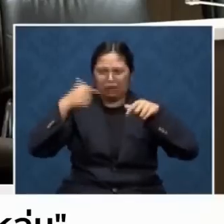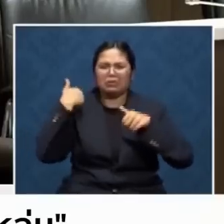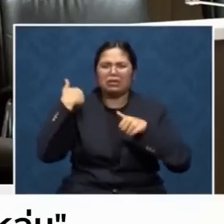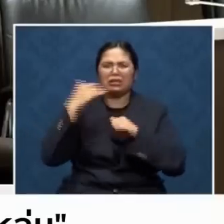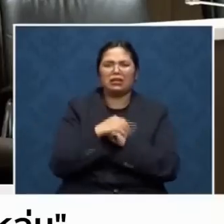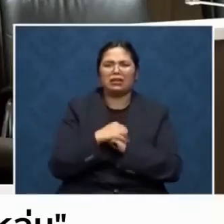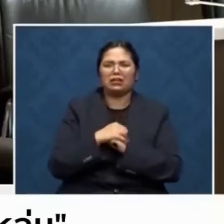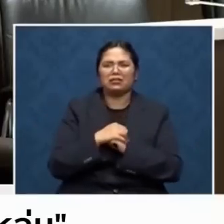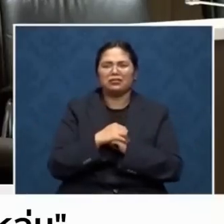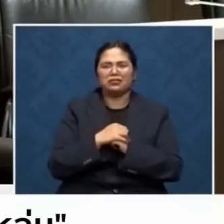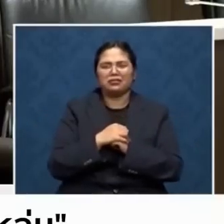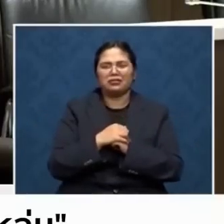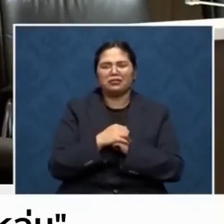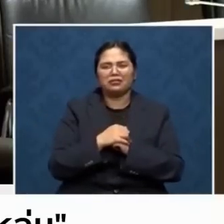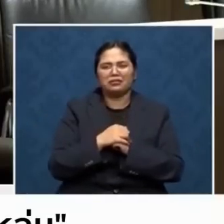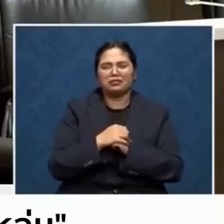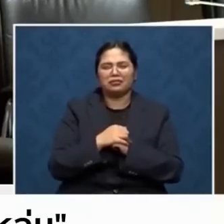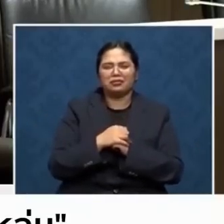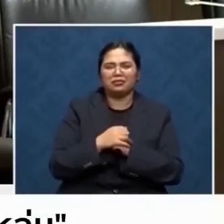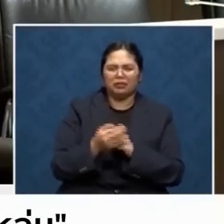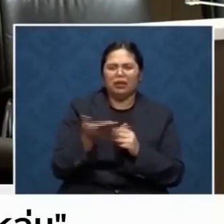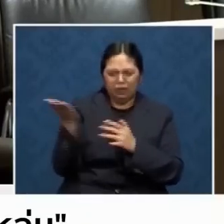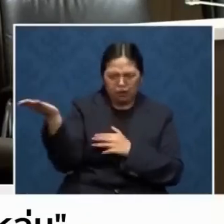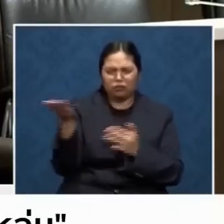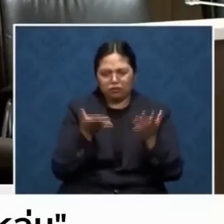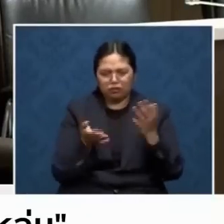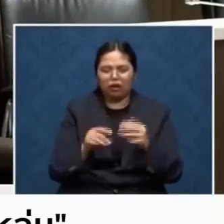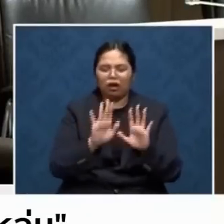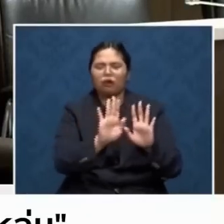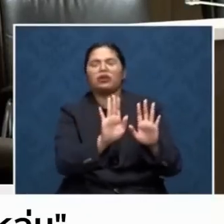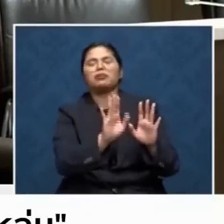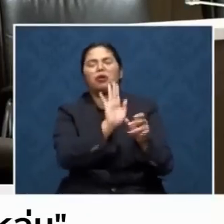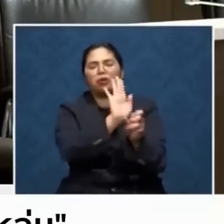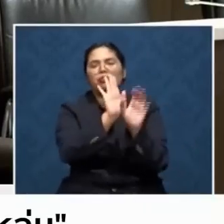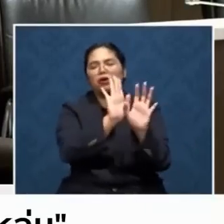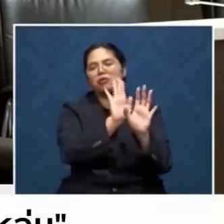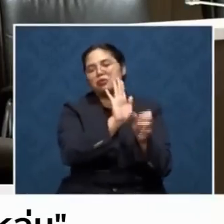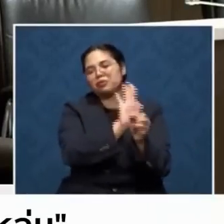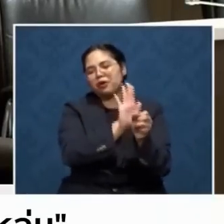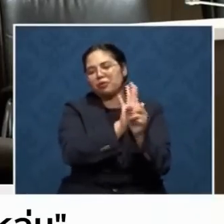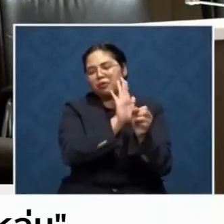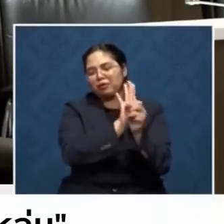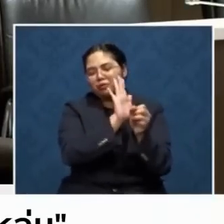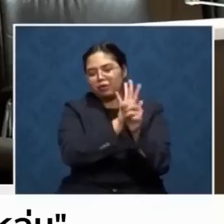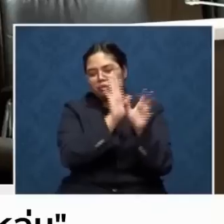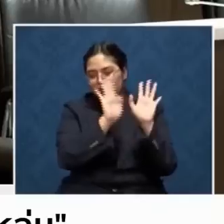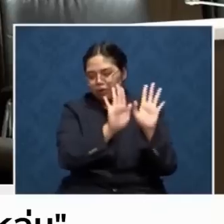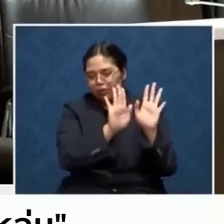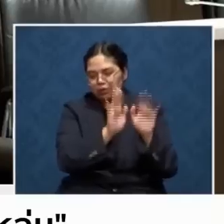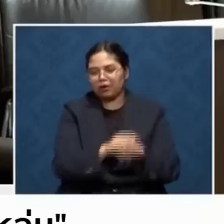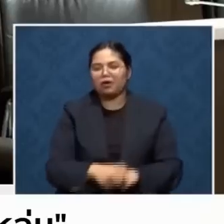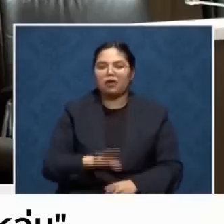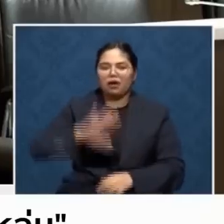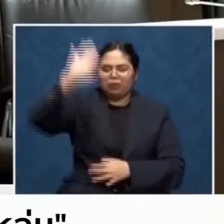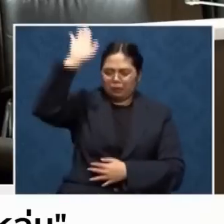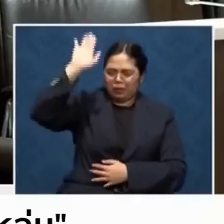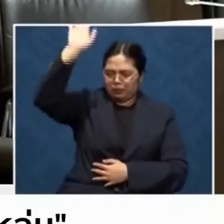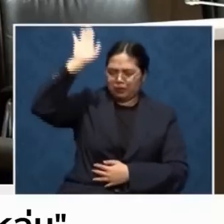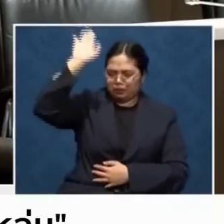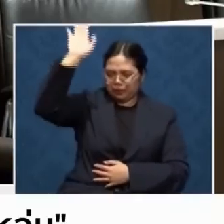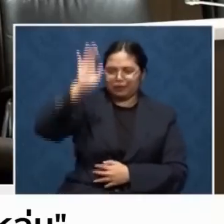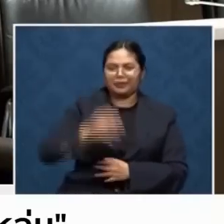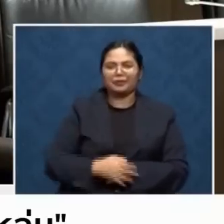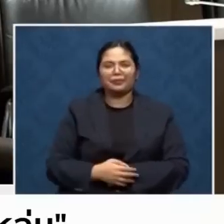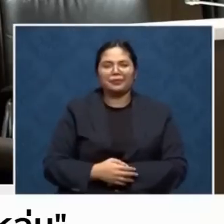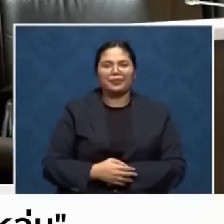ะประเด็นนี้จริงๆอยากให้ท่านวิโรจน์ถอนซะนะ เรื่องนี้นะครับ มันก็จะได้จบจะได้เดินต่อ ท่านประธานที่เคารพครับท่านประธานที่เคารพครับ เห็นไหม